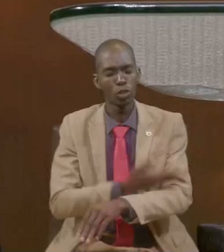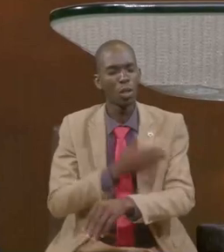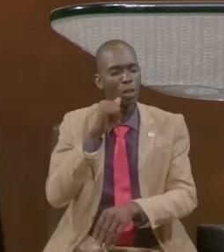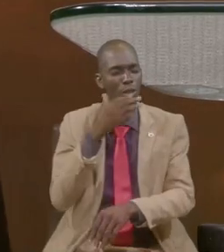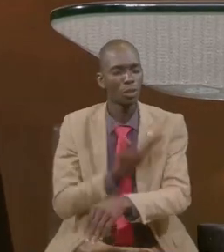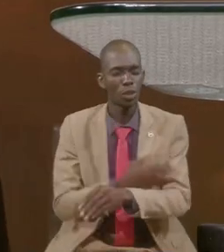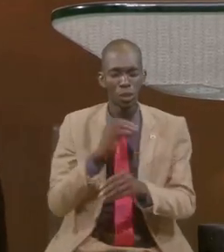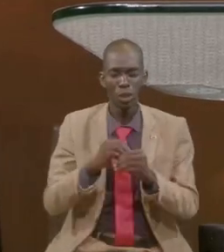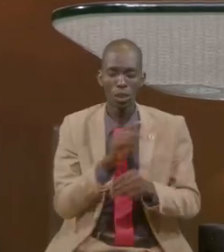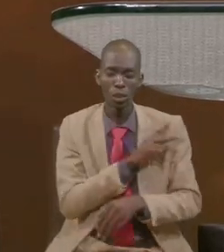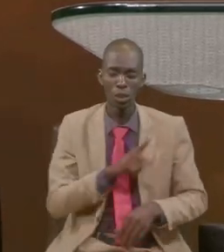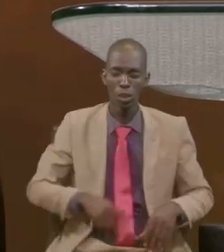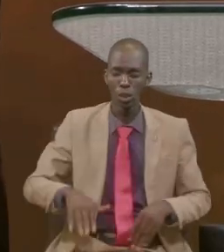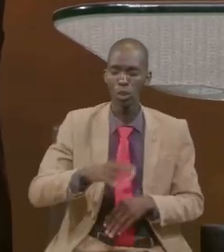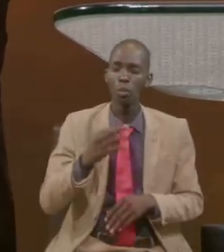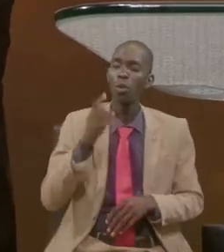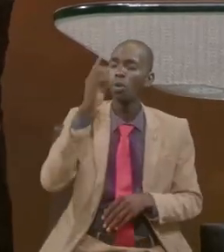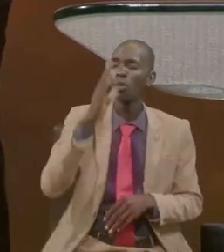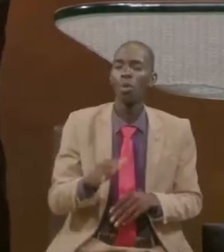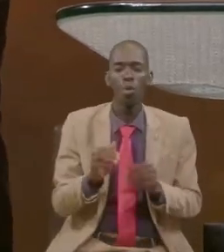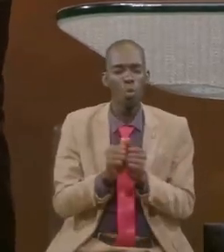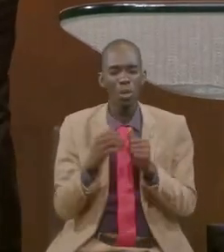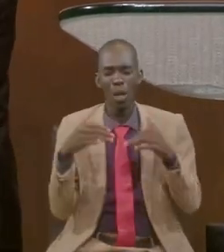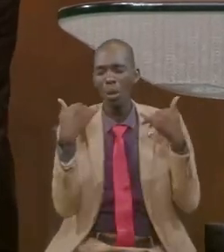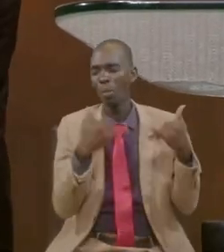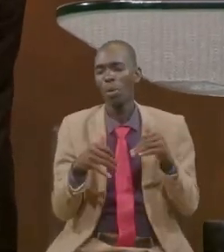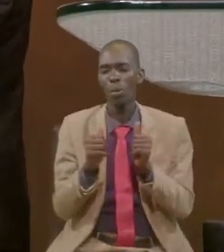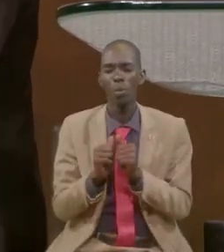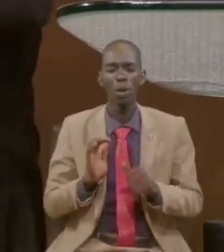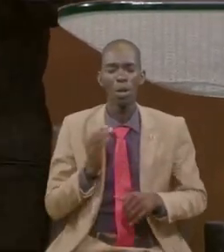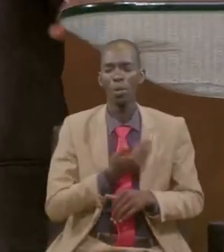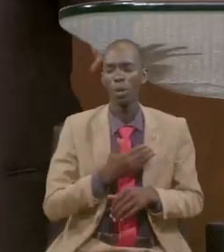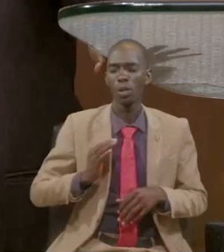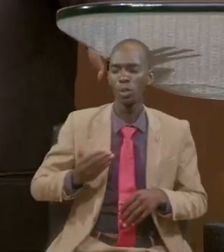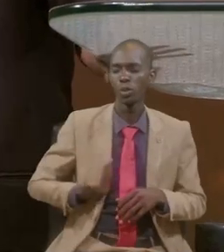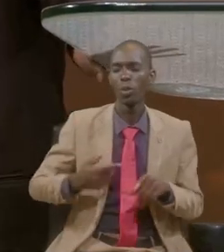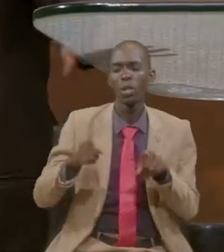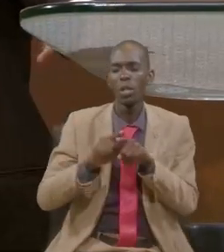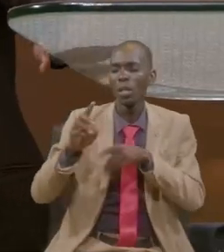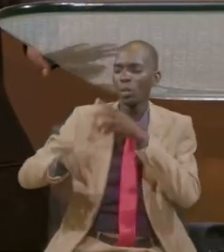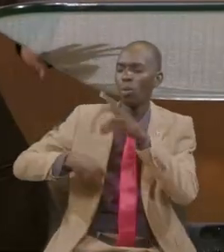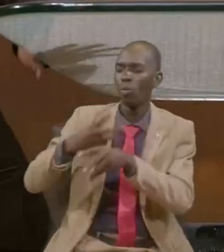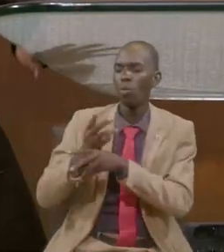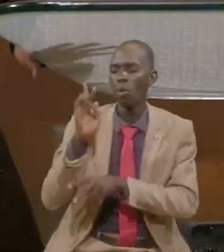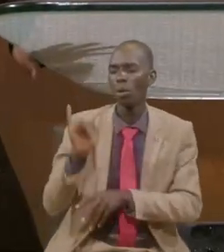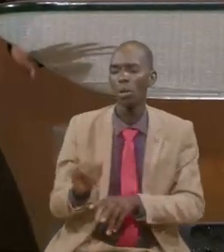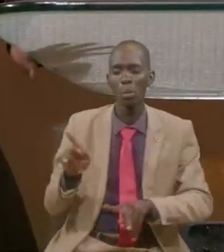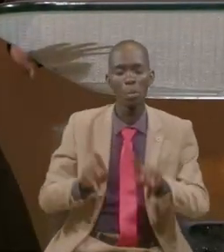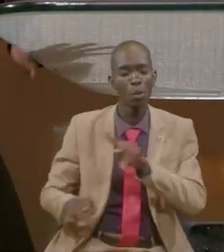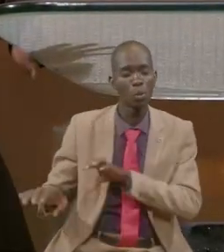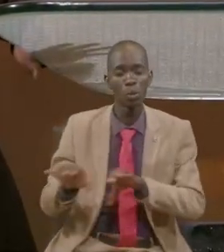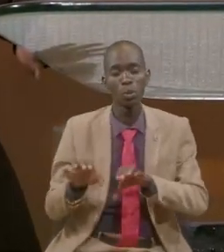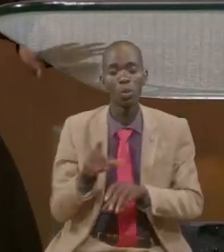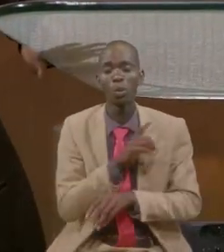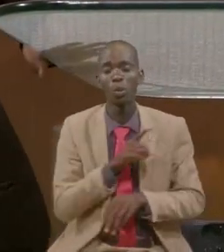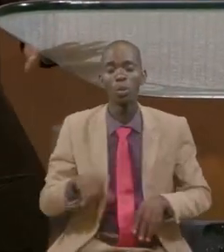le royaume de Dieu, sans jouer avec notre âme comme le font les gens du monde.